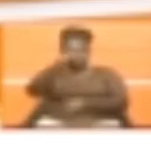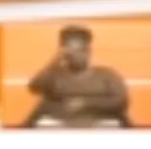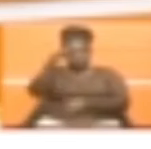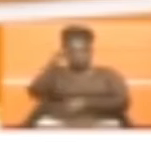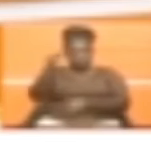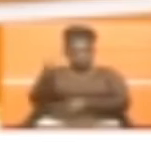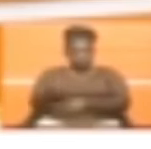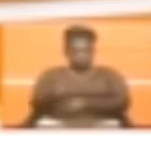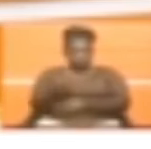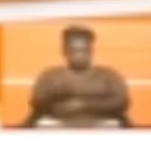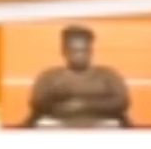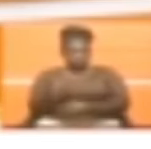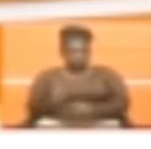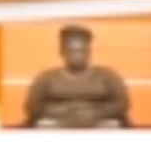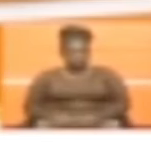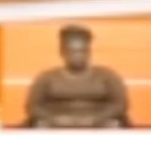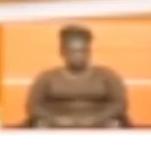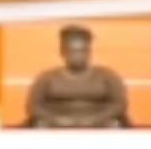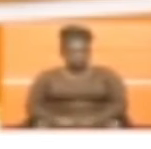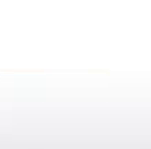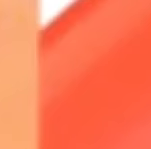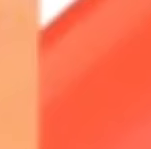mulungi mebo katandike n'ebikulu ebigalimu